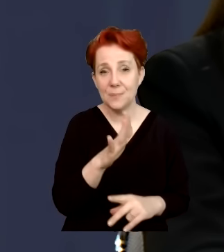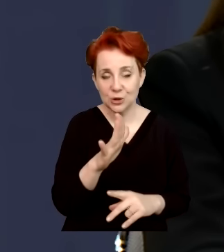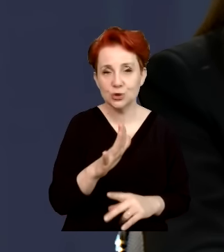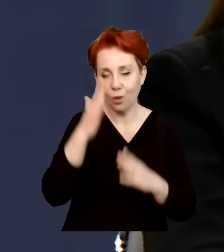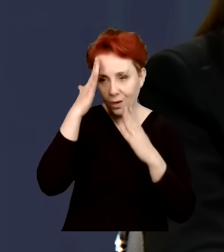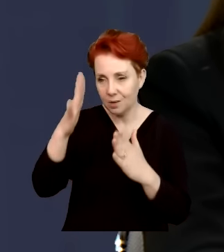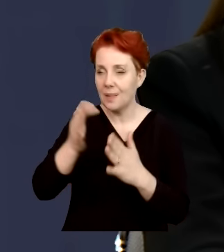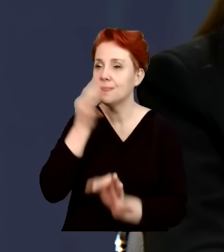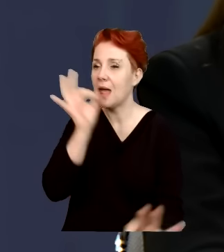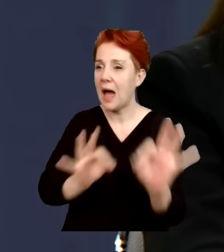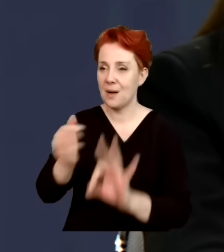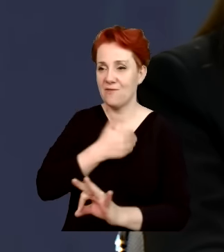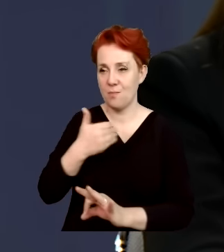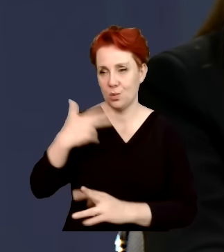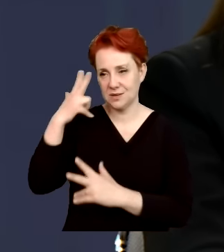armii, a nie robieniem igrzysk i